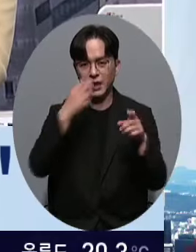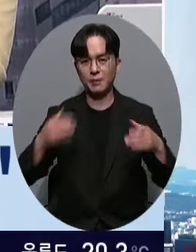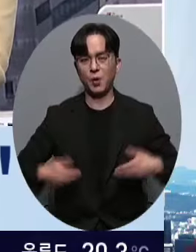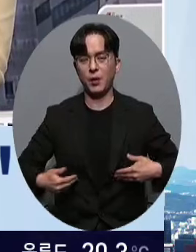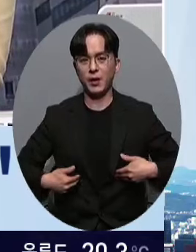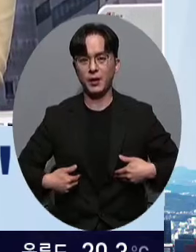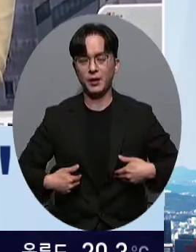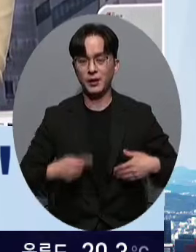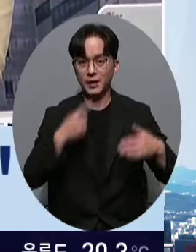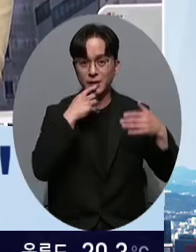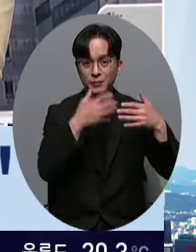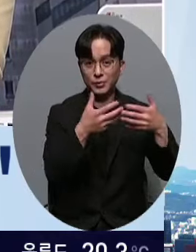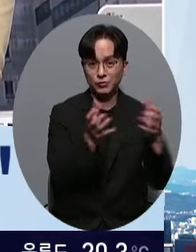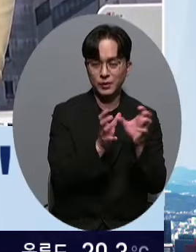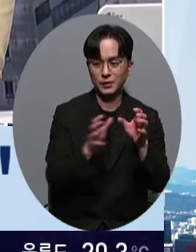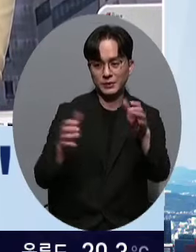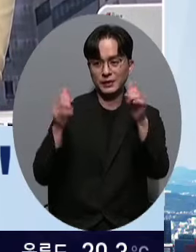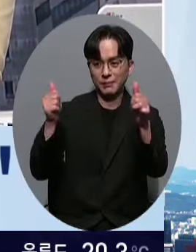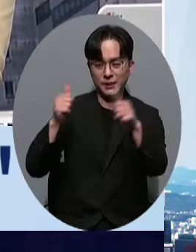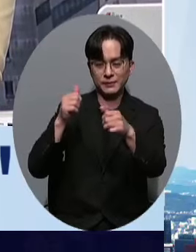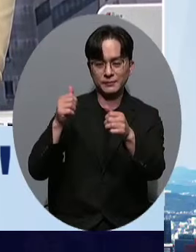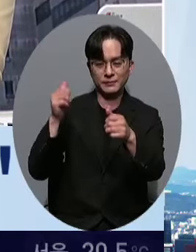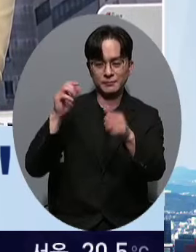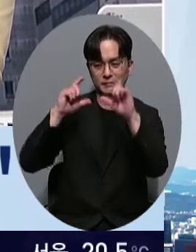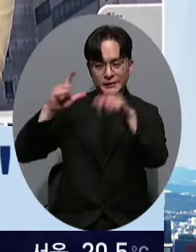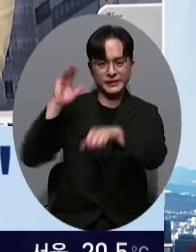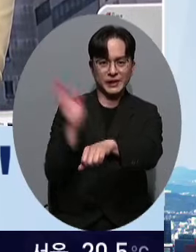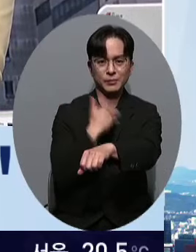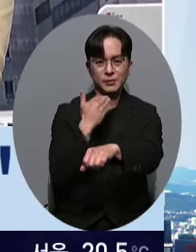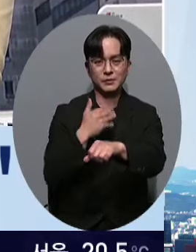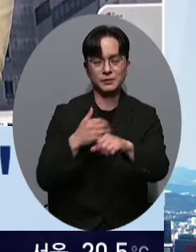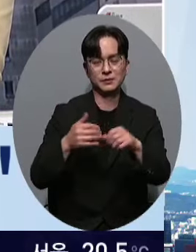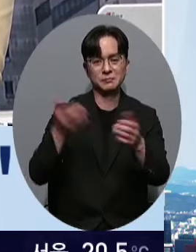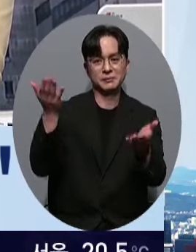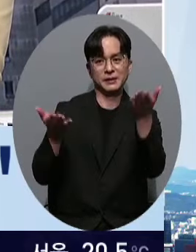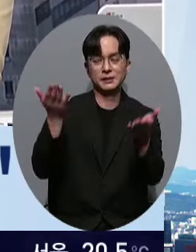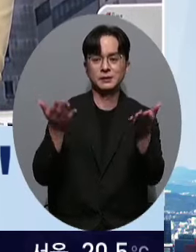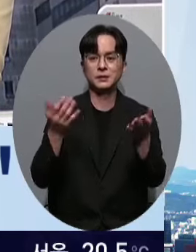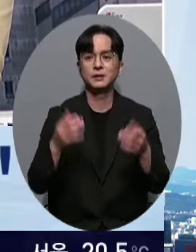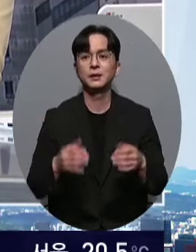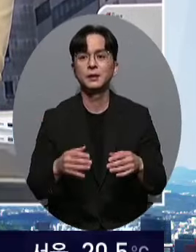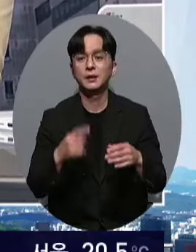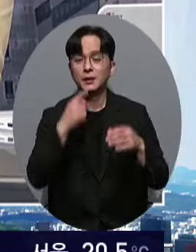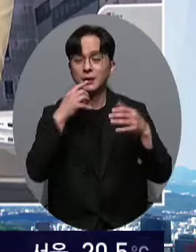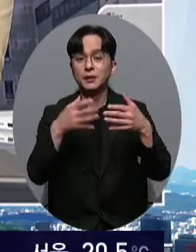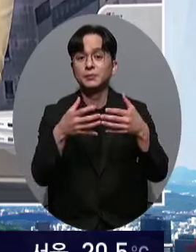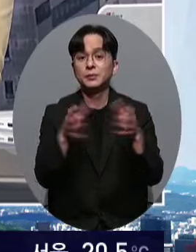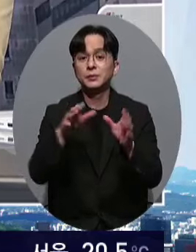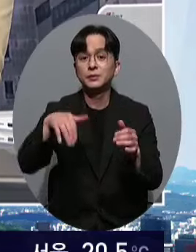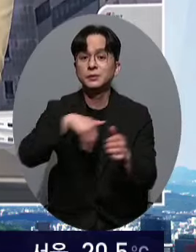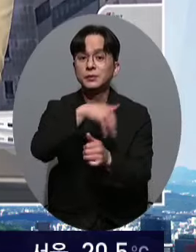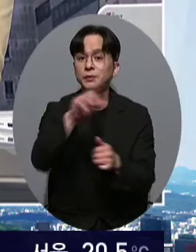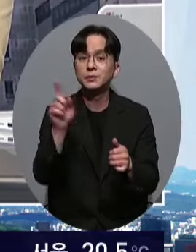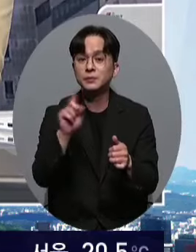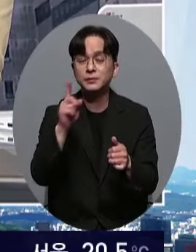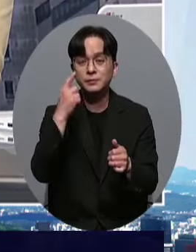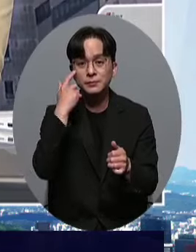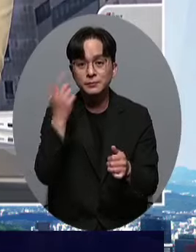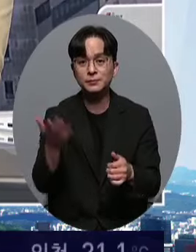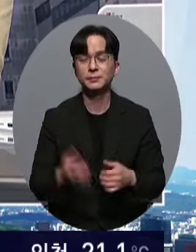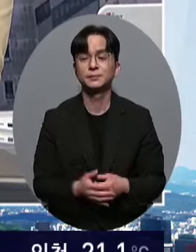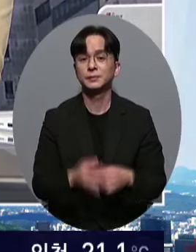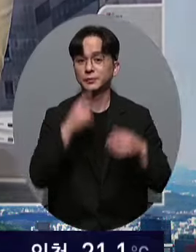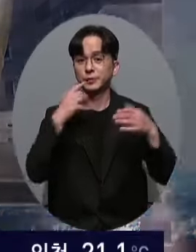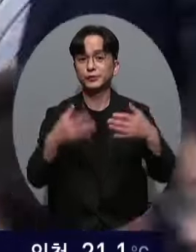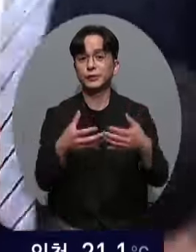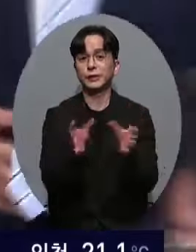알아보죠. 정민진 기자, 민주당이 대응 방안을 논의했다고 하는데 구체적인 계획이 나왔습니까? 네,